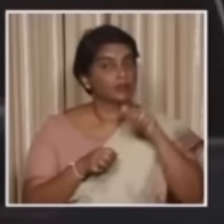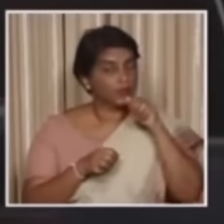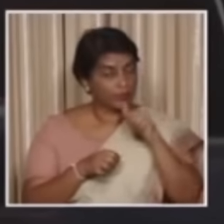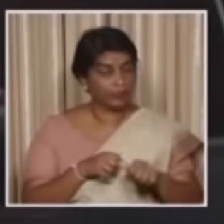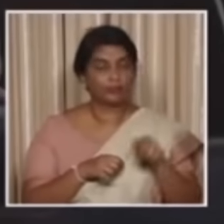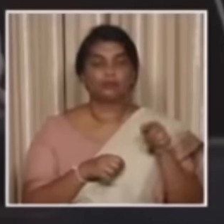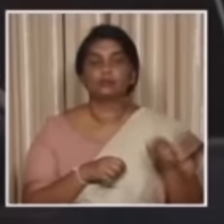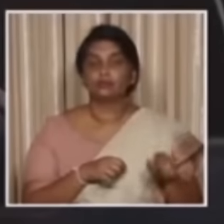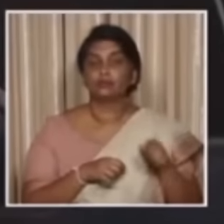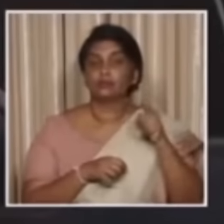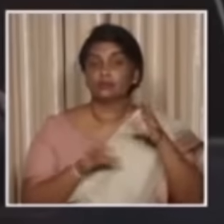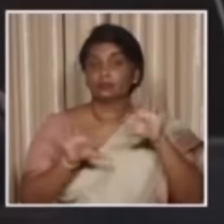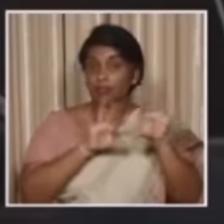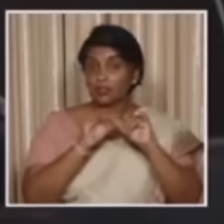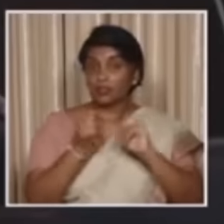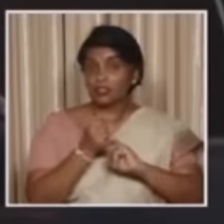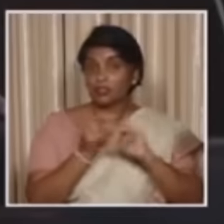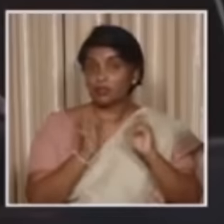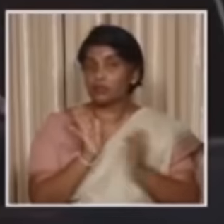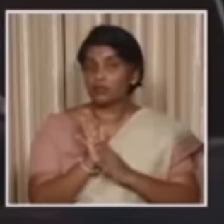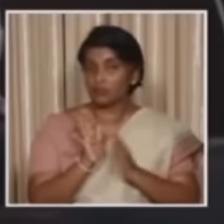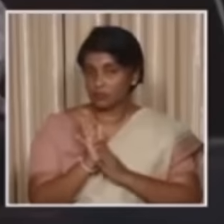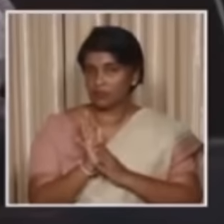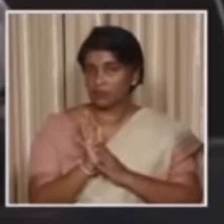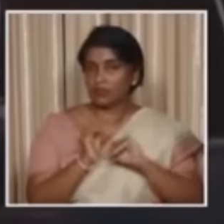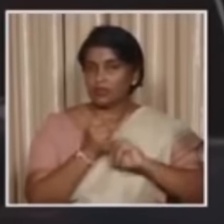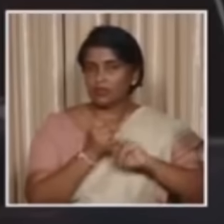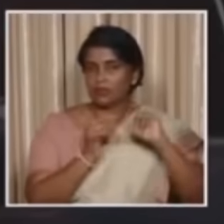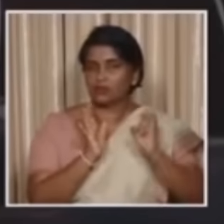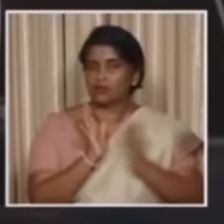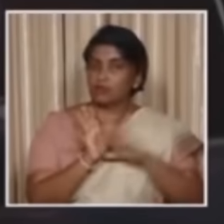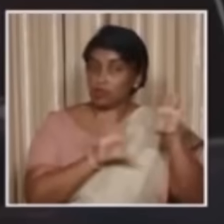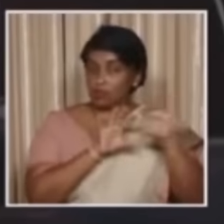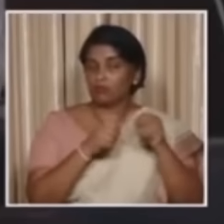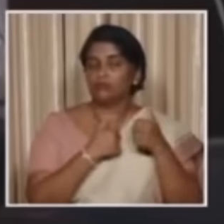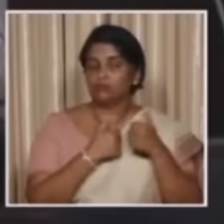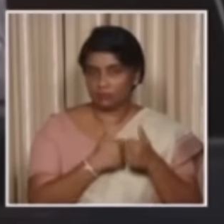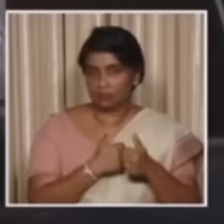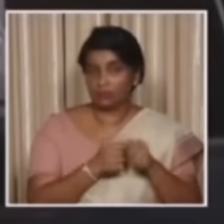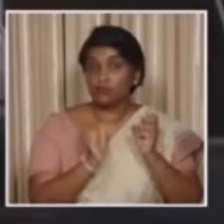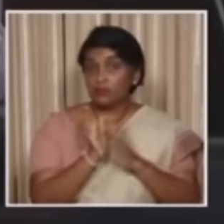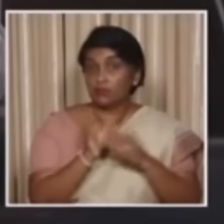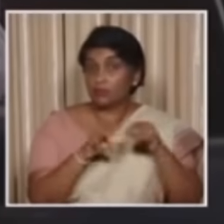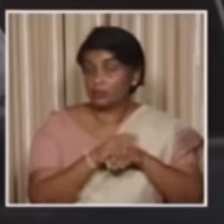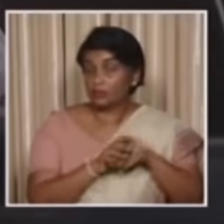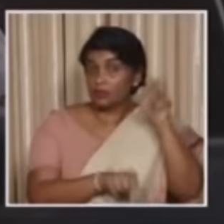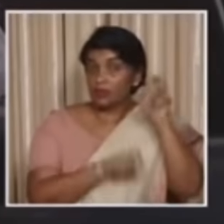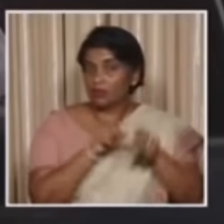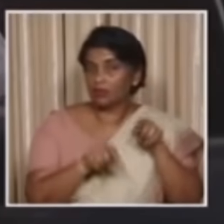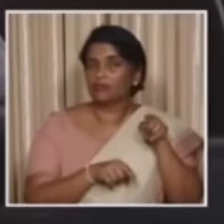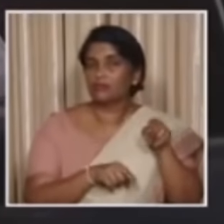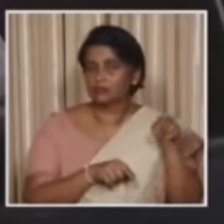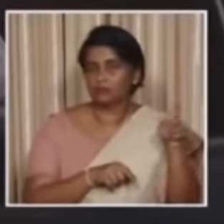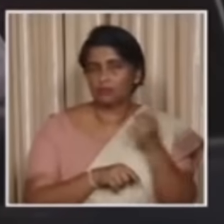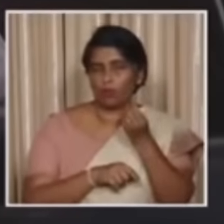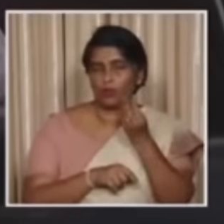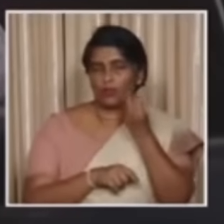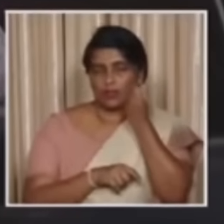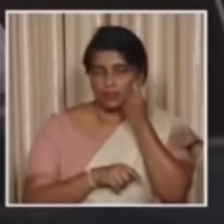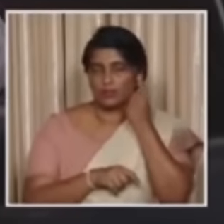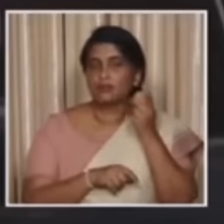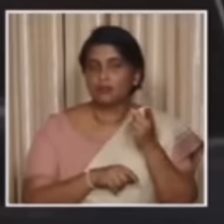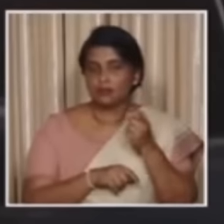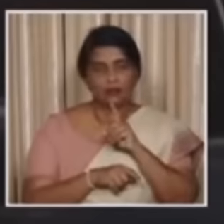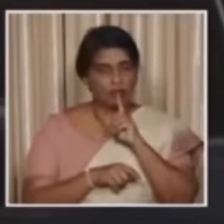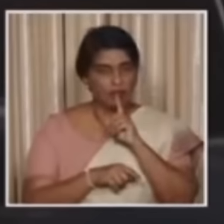ගත්තොත් ඔබතුමා පත් කරපු අතුරු කමිටුව පත් කරපු එක හොඳයි. හැබැයි කමිටුවට පත් කරපු පුද්ගලයෝ පිළිබඳව සැකයක් තියෙනවා. ඒකත්